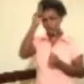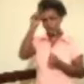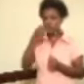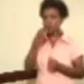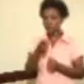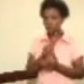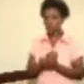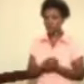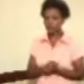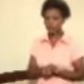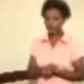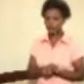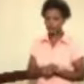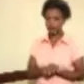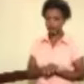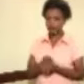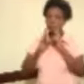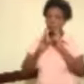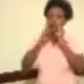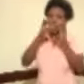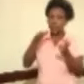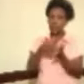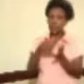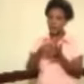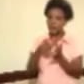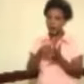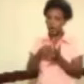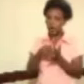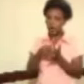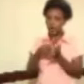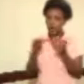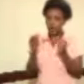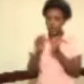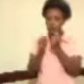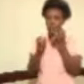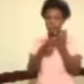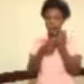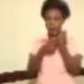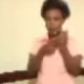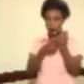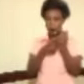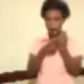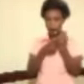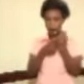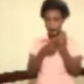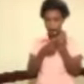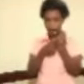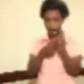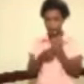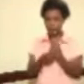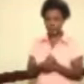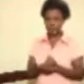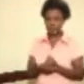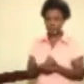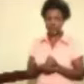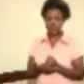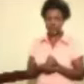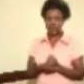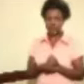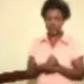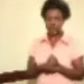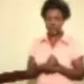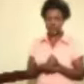pour moi, s'il vous plaît, monsieur. Vous me négociez à madame, non? Avec la banque. Ma comment dois dire? Je vous dis